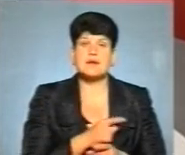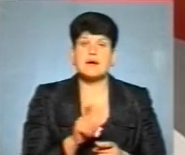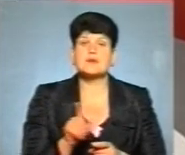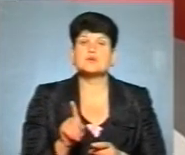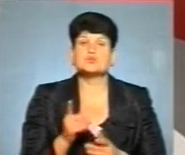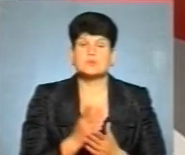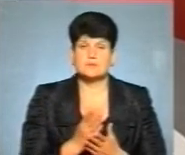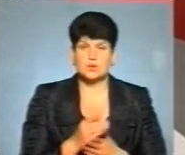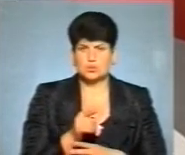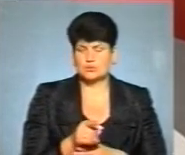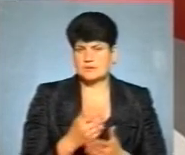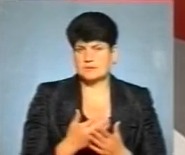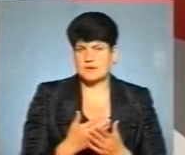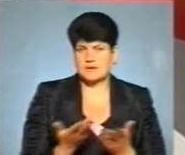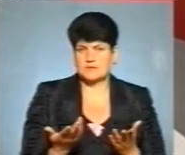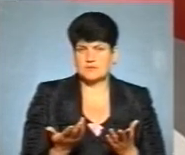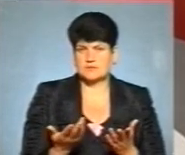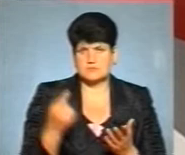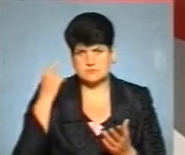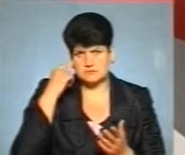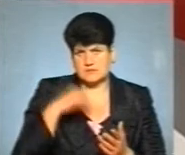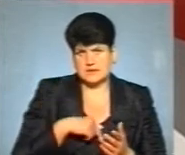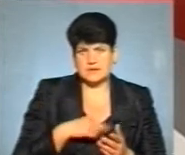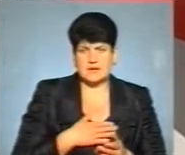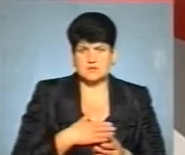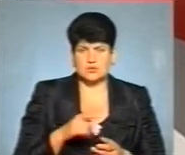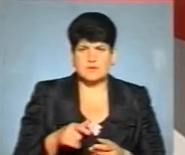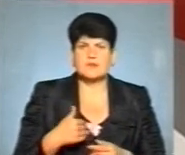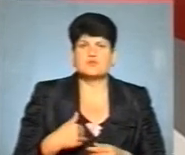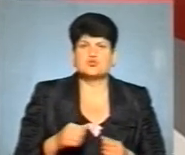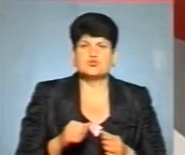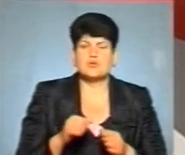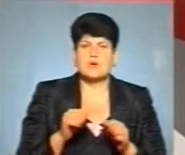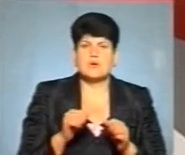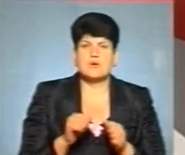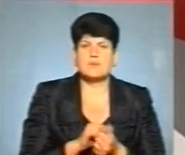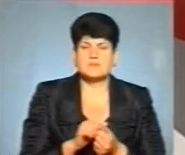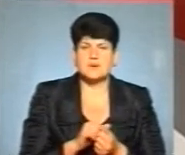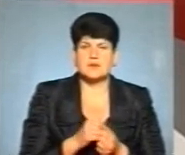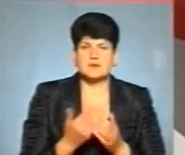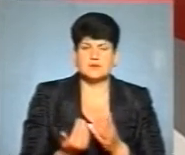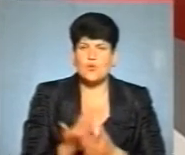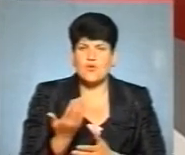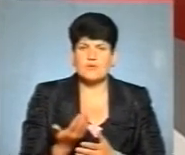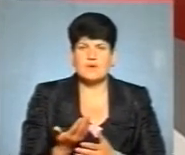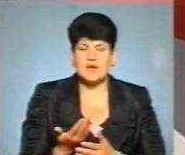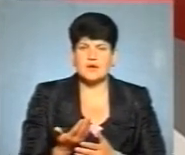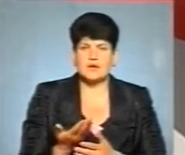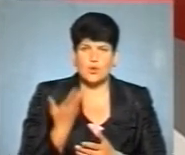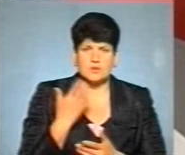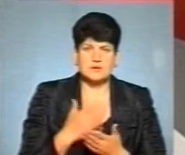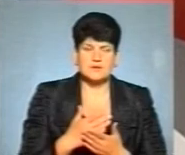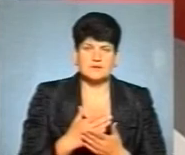Тут же йде про, напевно, я не знаю, ну, про ментальність наших людей, що для чого брати нове, коли я ще старе можу попрати. Ну, є нові захисні, зараз